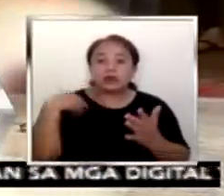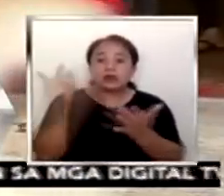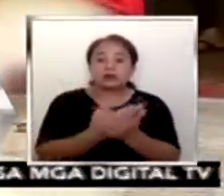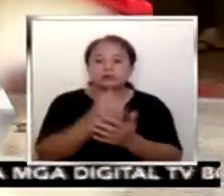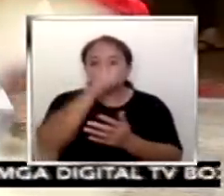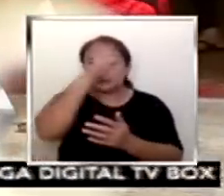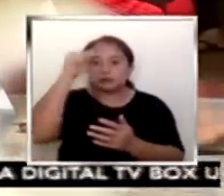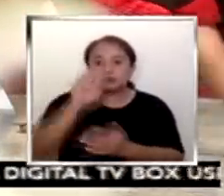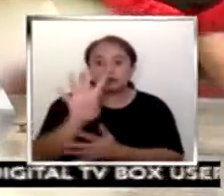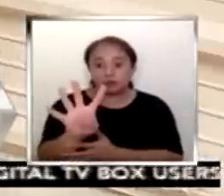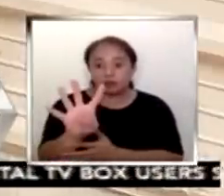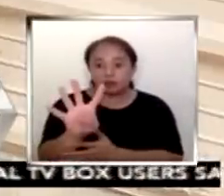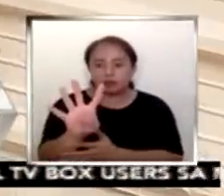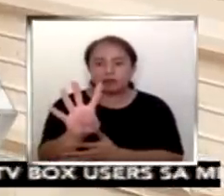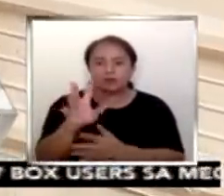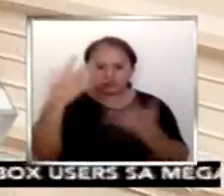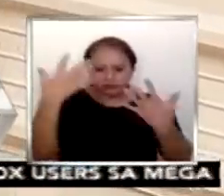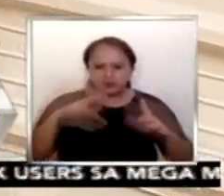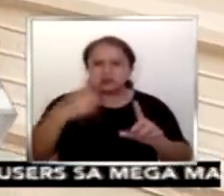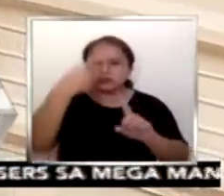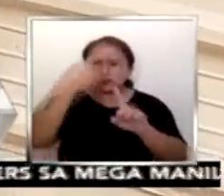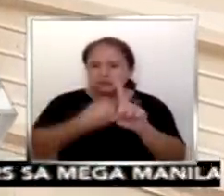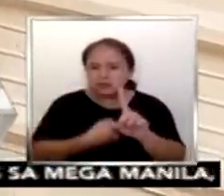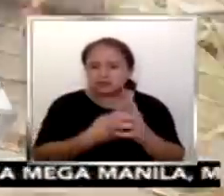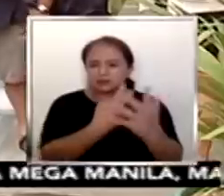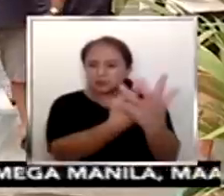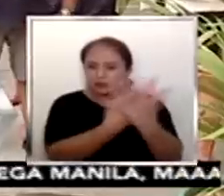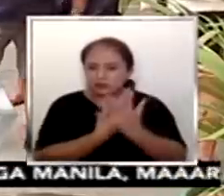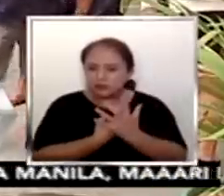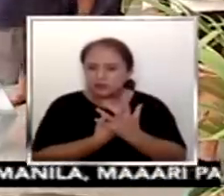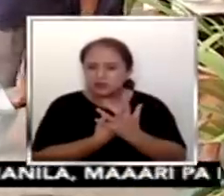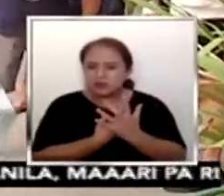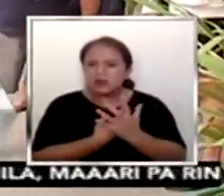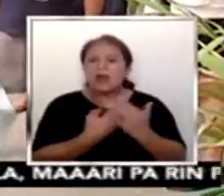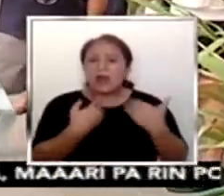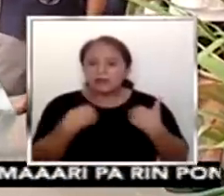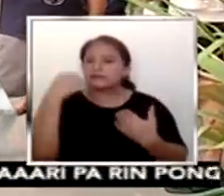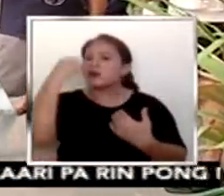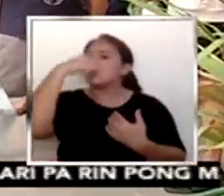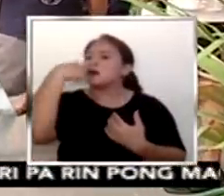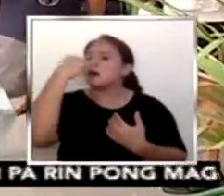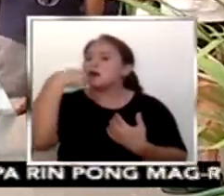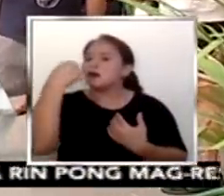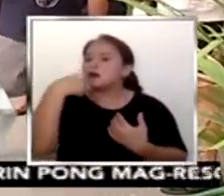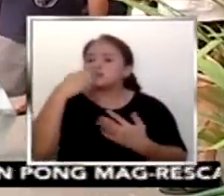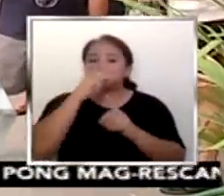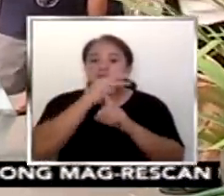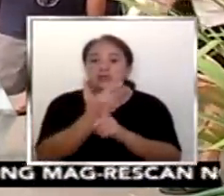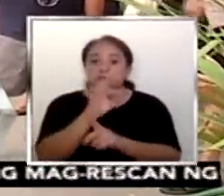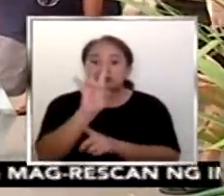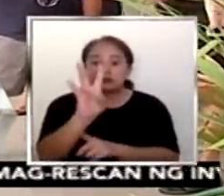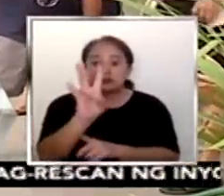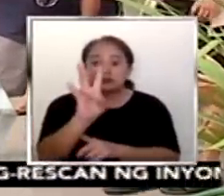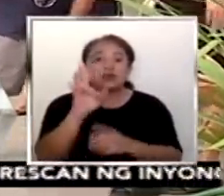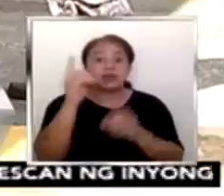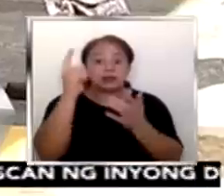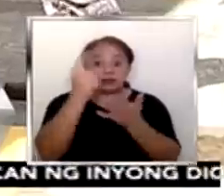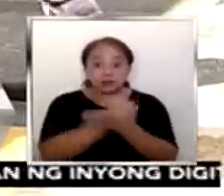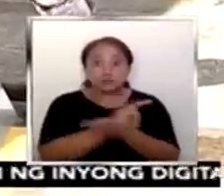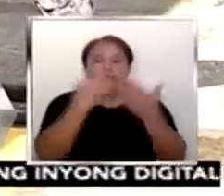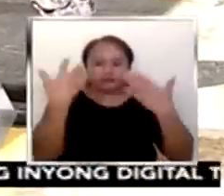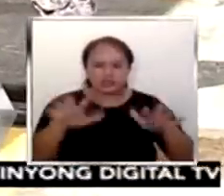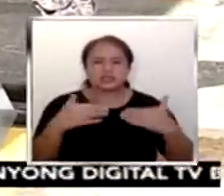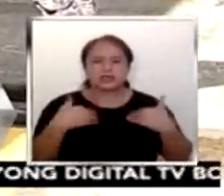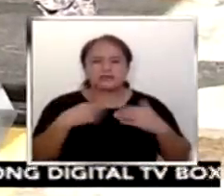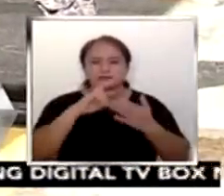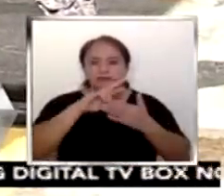buwang quarantine, isinailalim daw sila sa swab test noong May 7. Nitong nakaraang linggo, lumabas na negatibo ang karamihan.